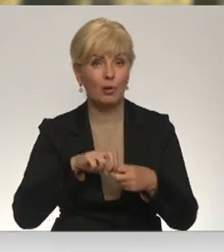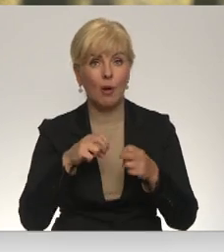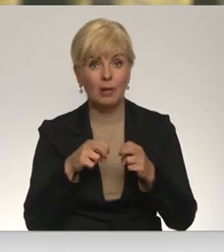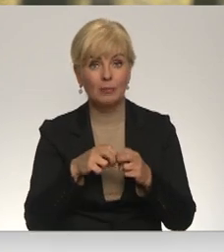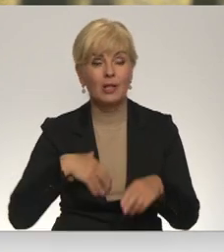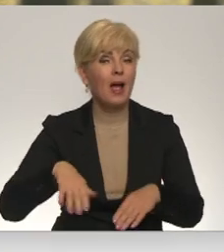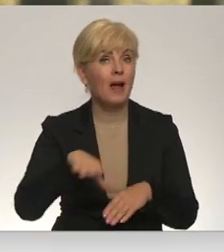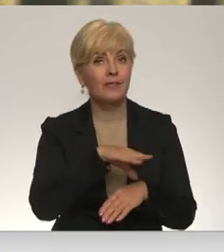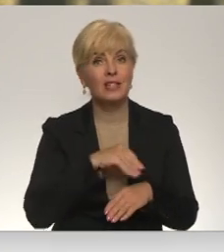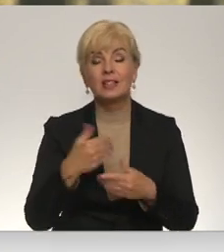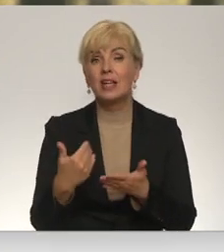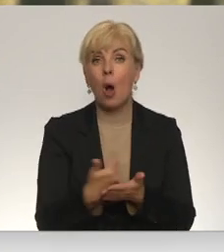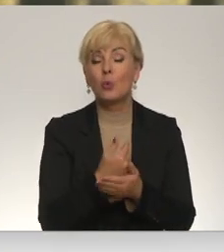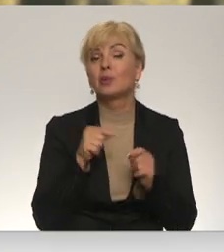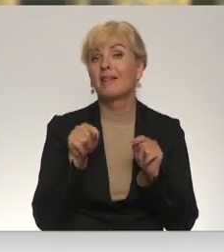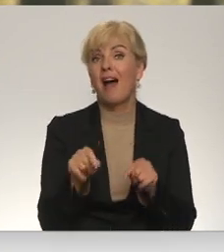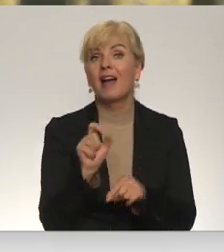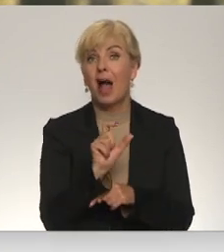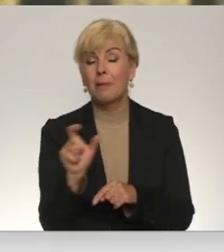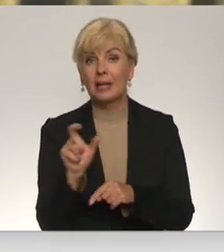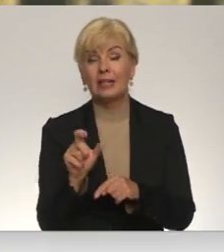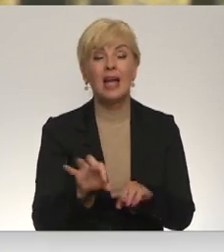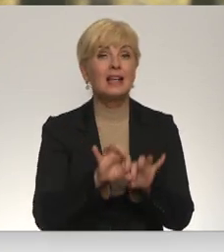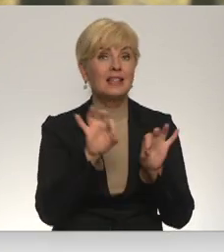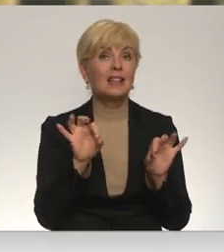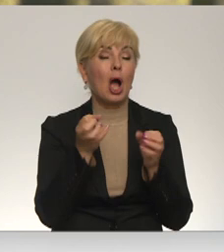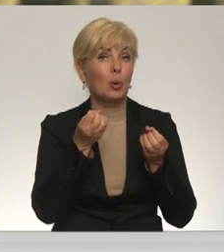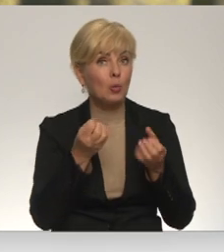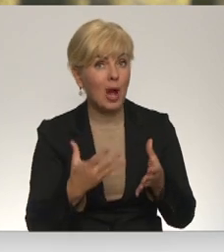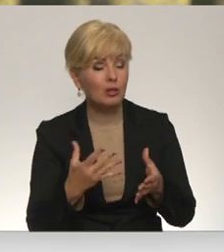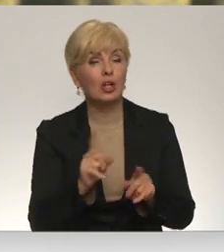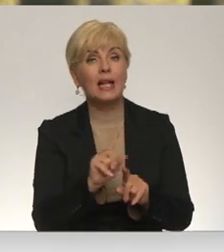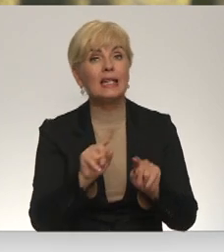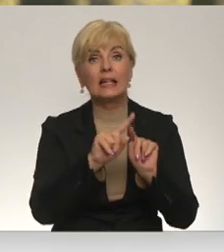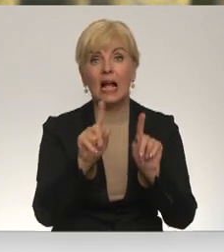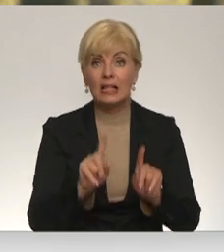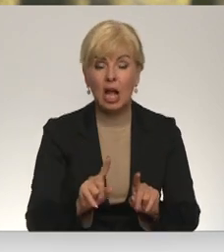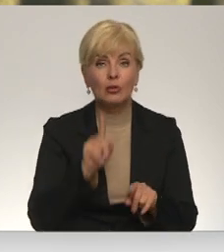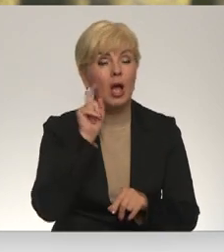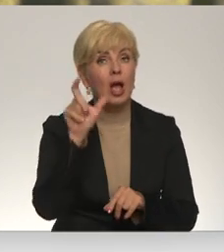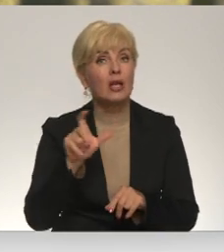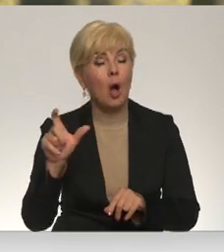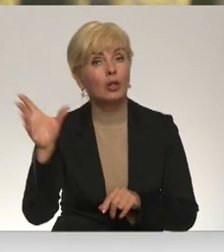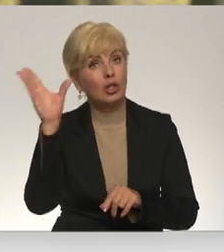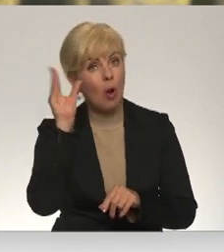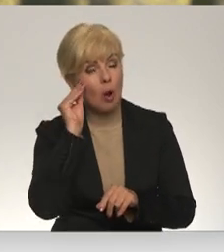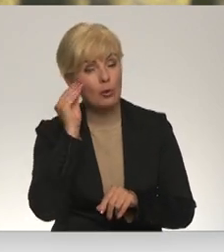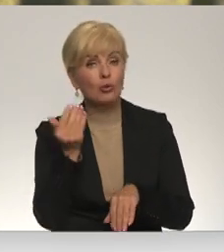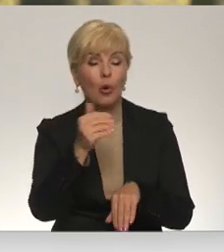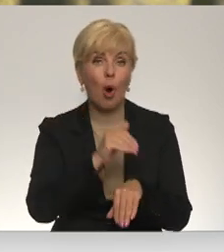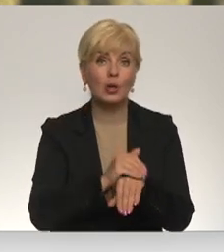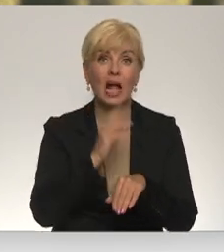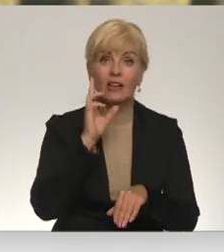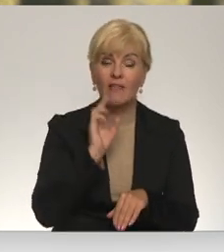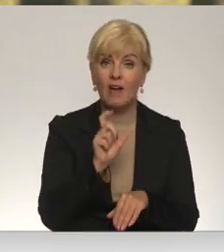jauns. Tajā brīdī, kad sāk noskaidroties, ka ir lietas, ko jaunieši apgūst konkrētā vecumā, un ja viņi